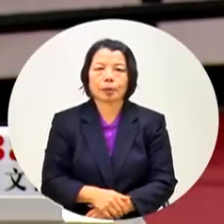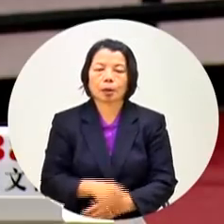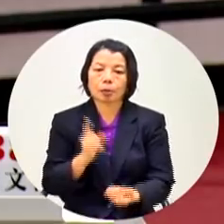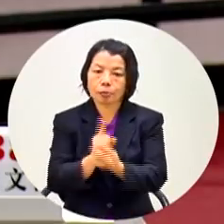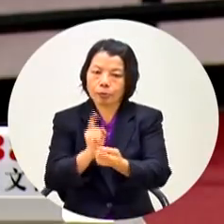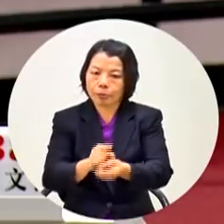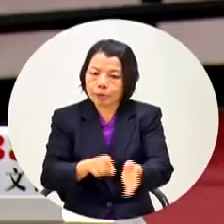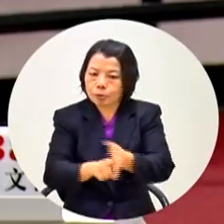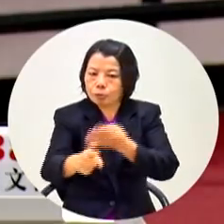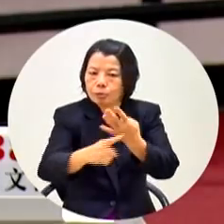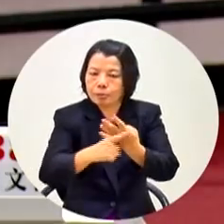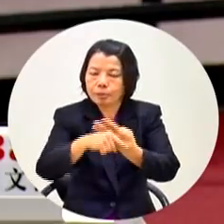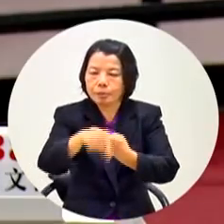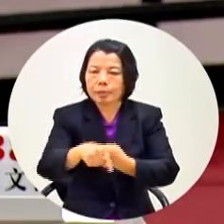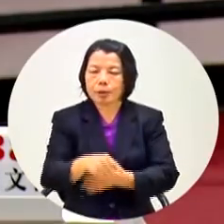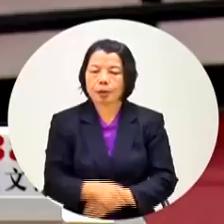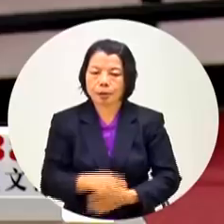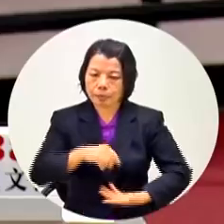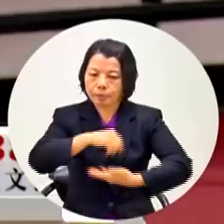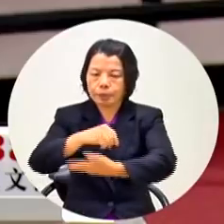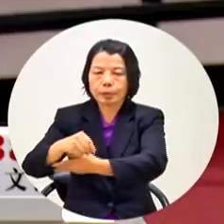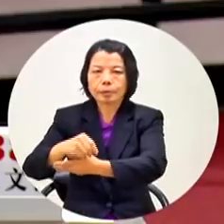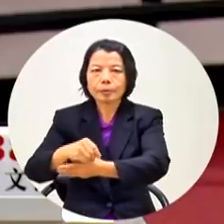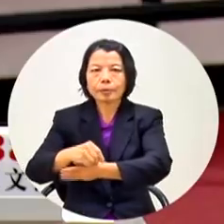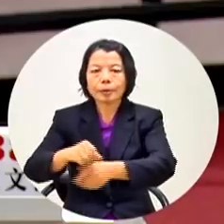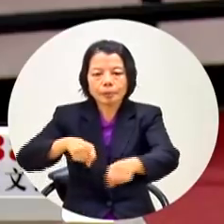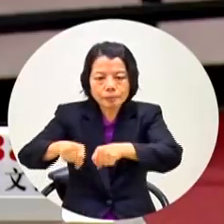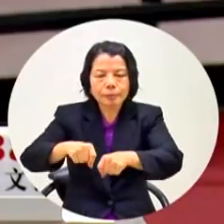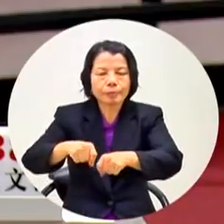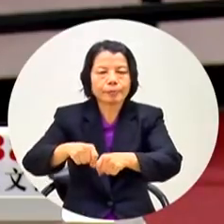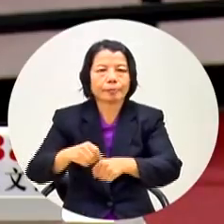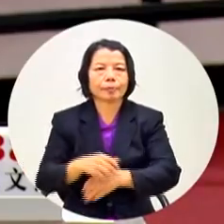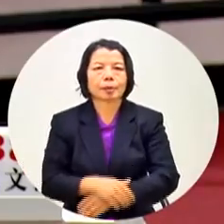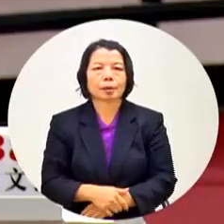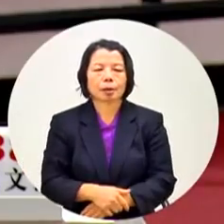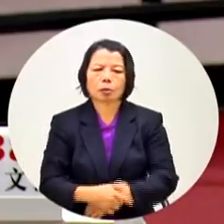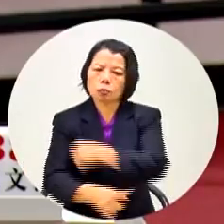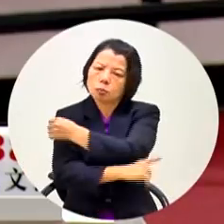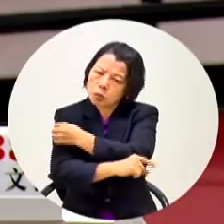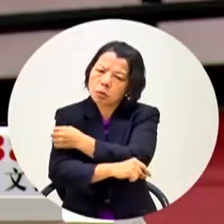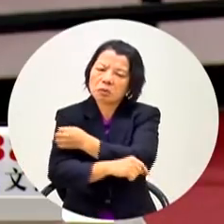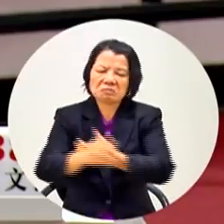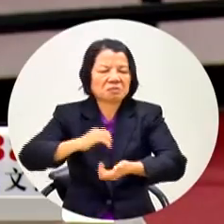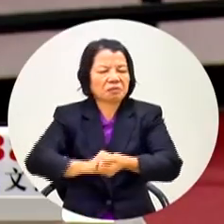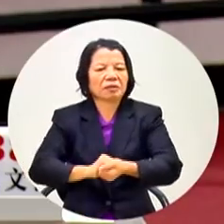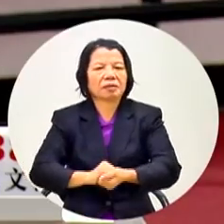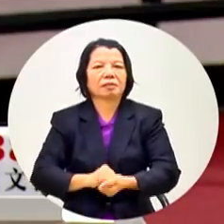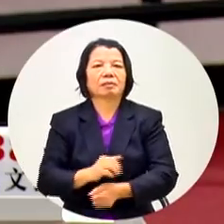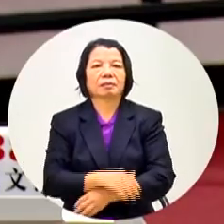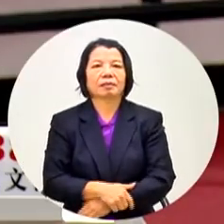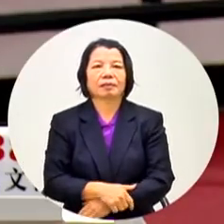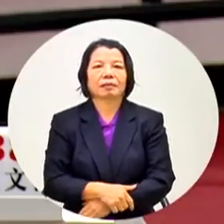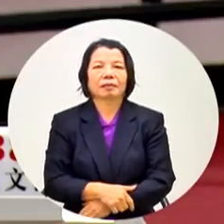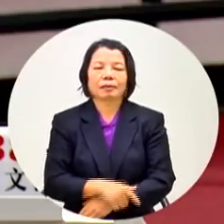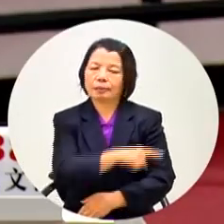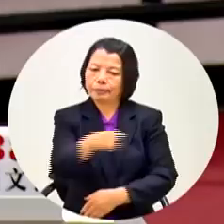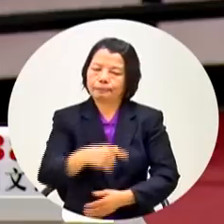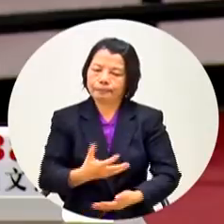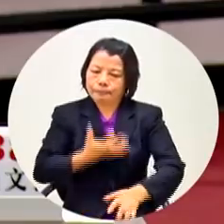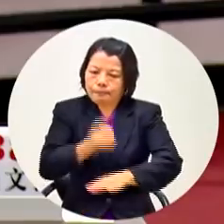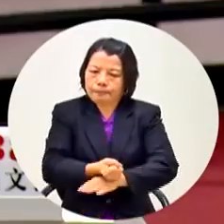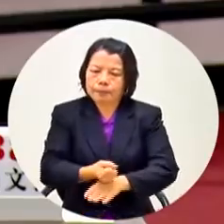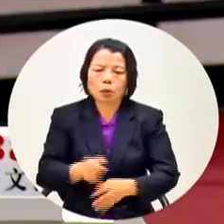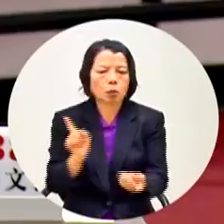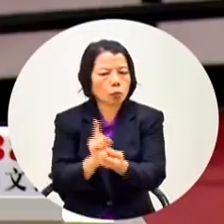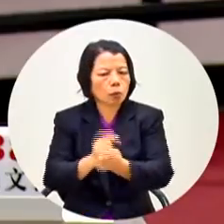好的方案，只是比较困难的最后收纳那个部分要费一点心，到底是民调呢、公投呢，还是